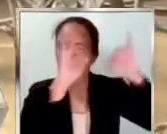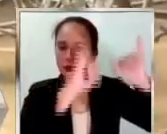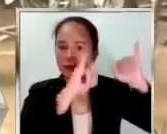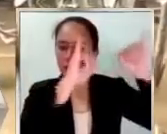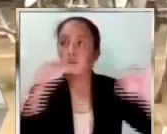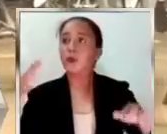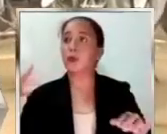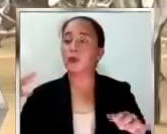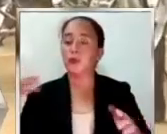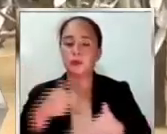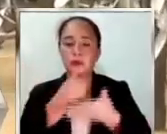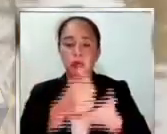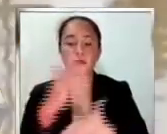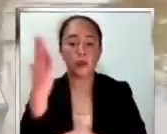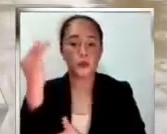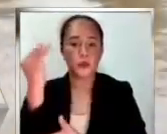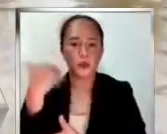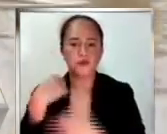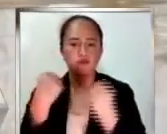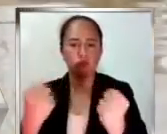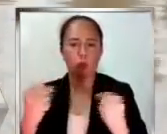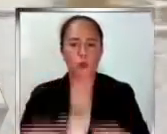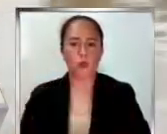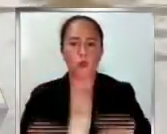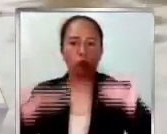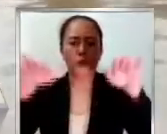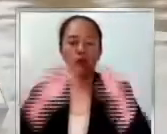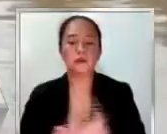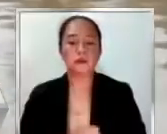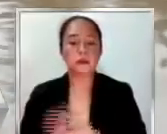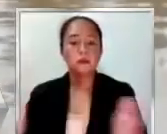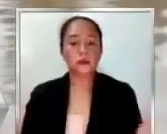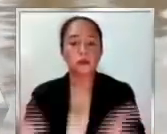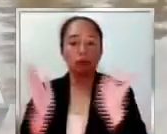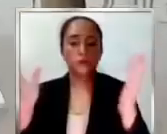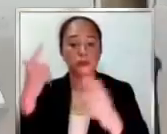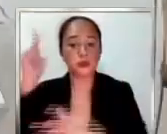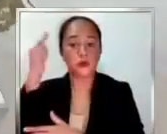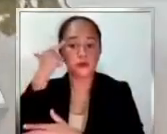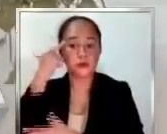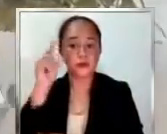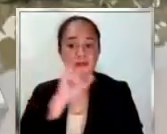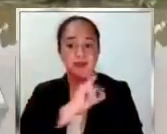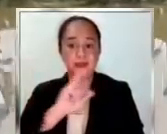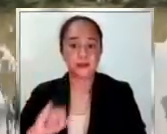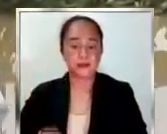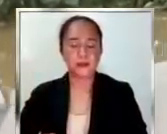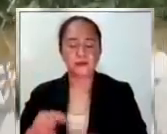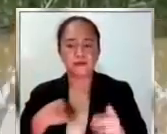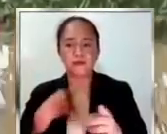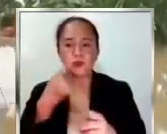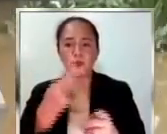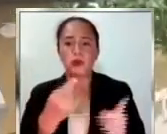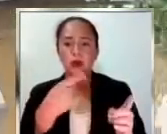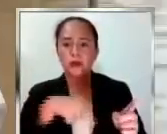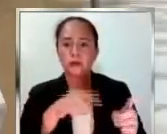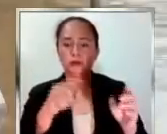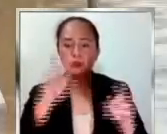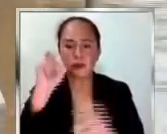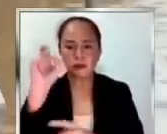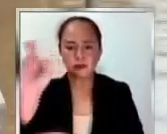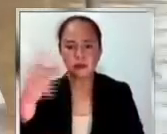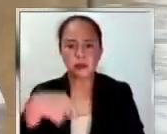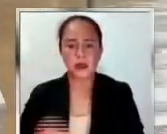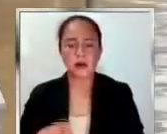Dahil sa naranasang matinding baha, hinihikayat ni Isabela Governor Rodito Albano ang Pangulo na i-certify as urgent ang pagbuo